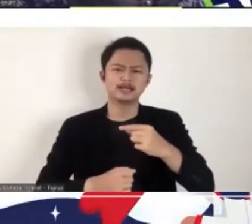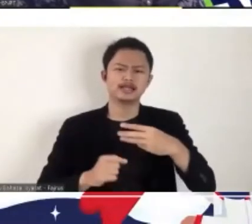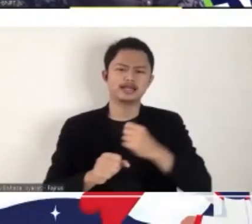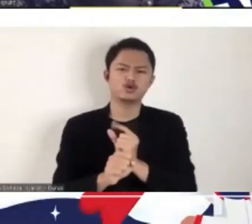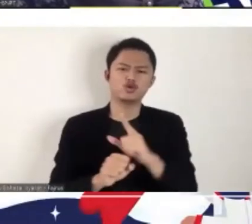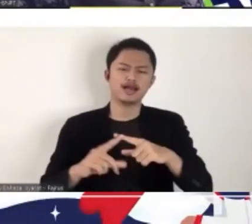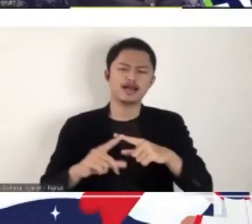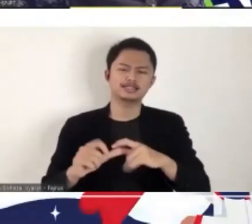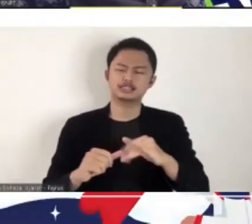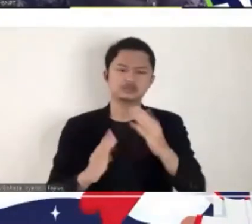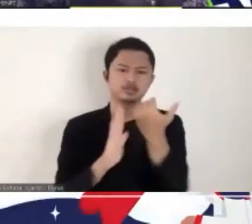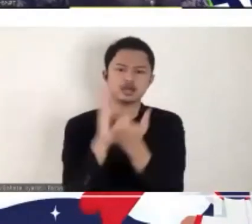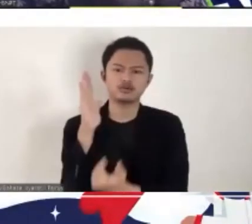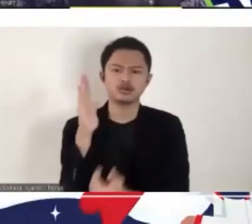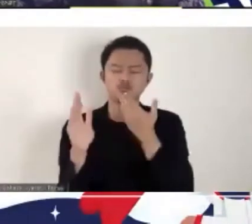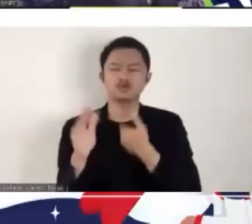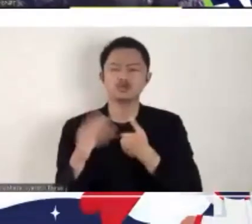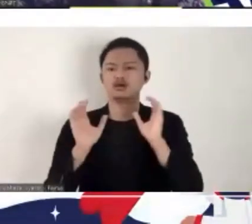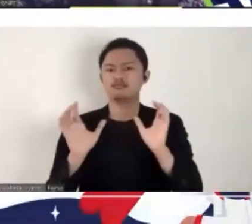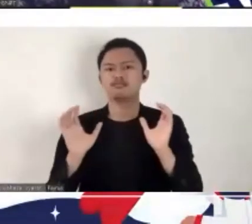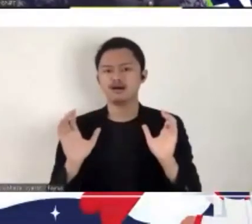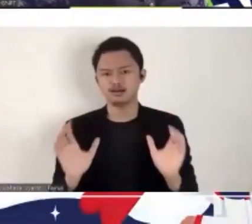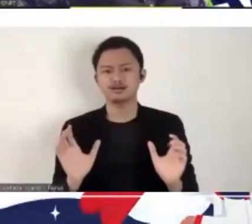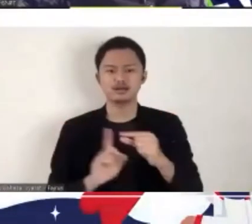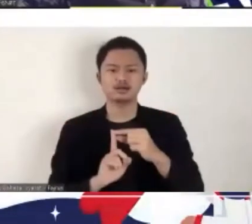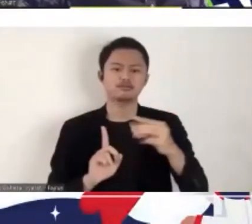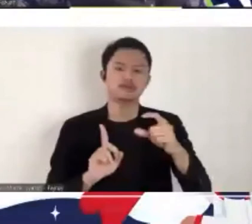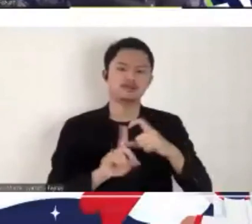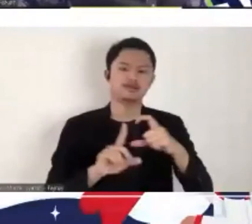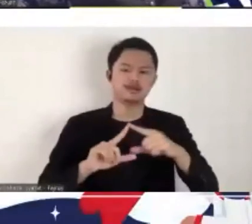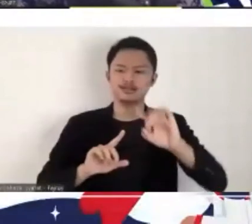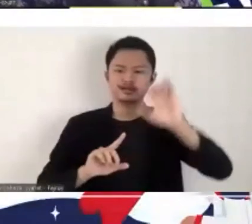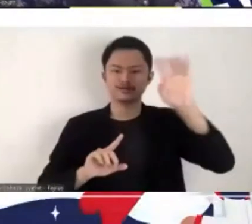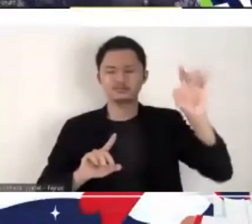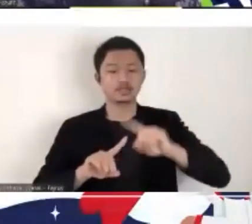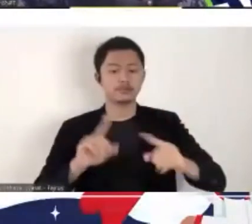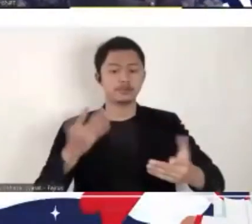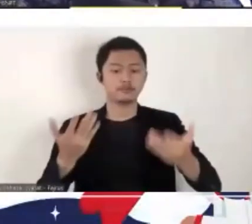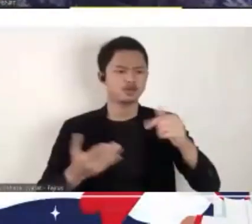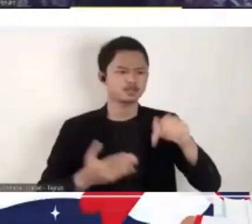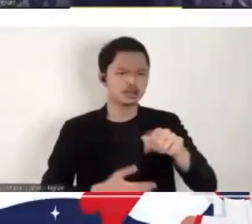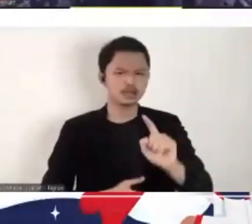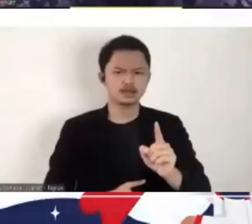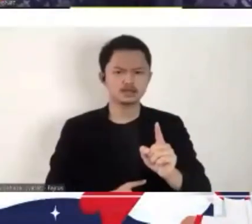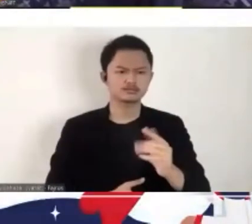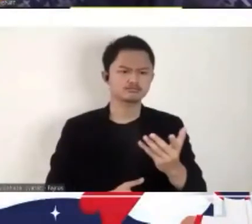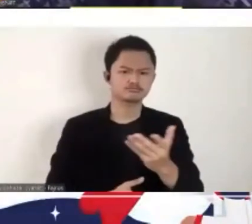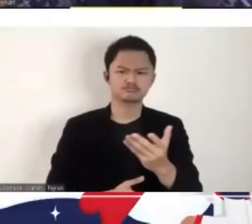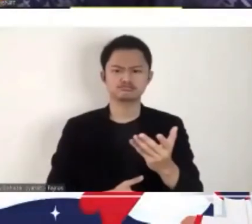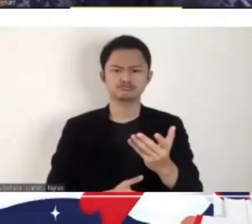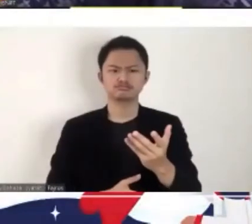peraturan yang kita miliki pada Perda ini benda itu benda ini segala macemnya sementara mungkin nanti kalau ada lagi memprediksi Vicky Jadi sebenarnya